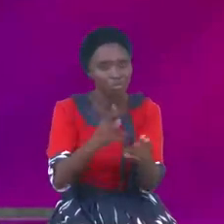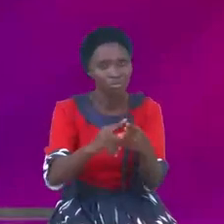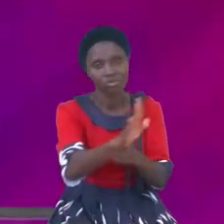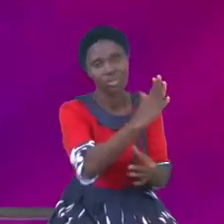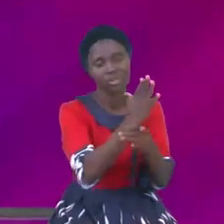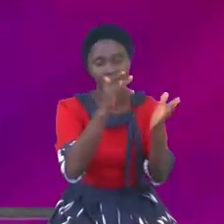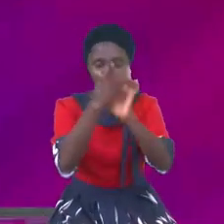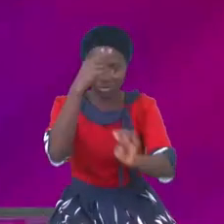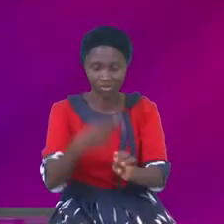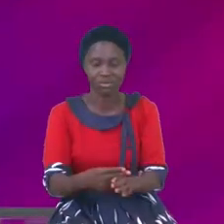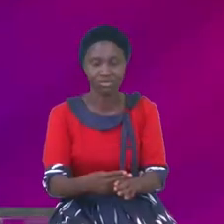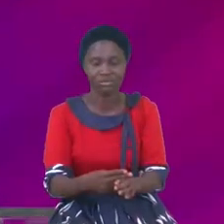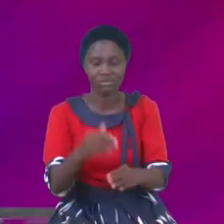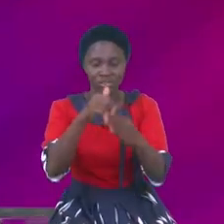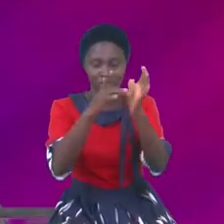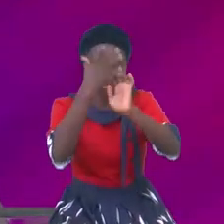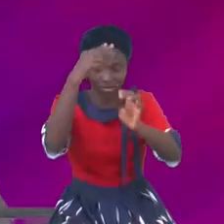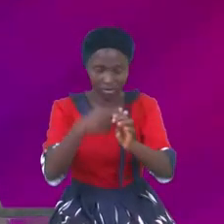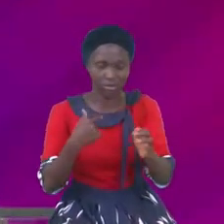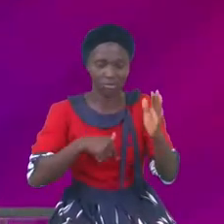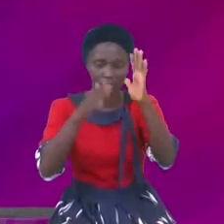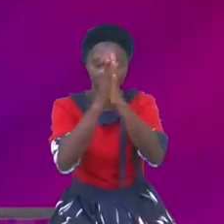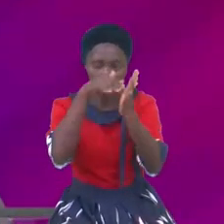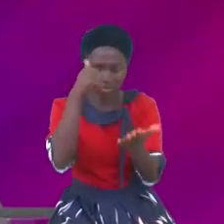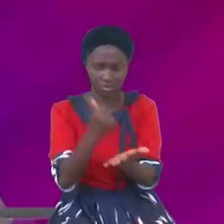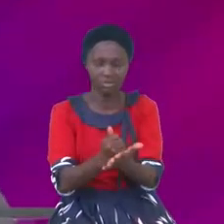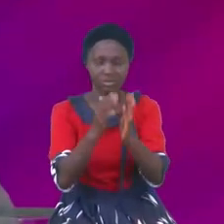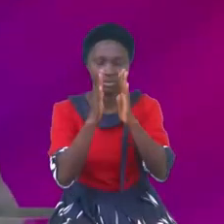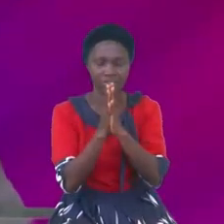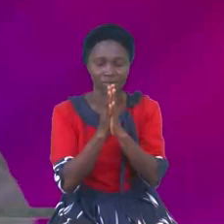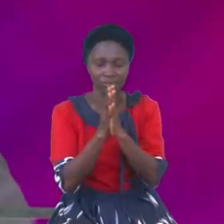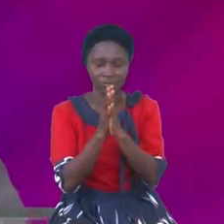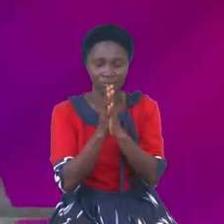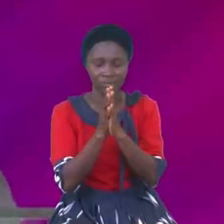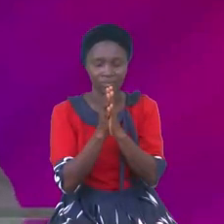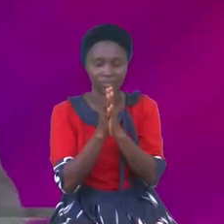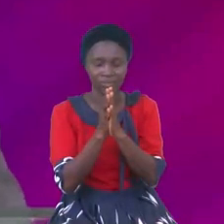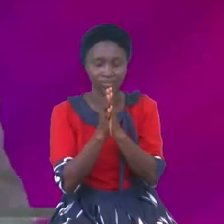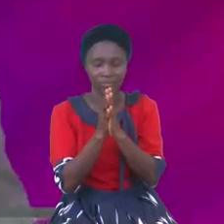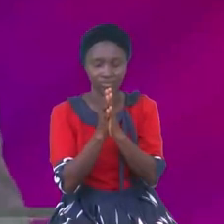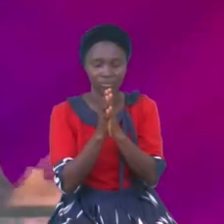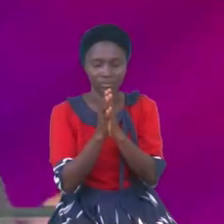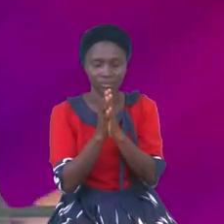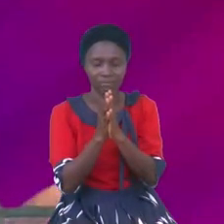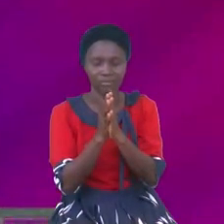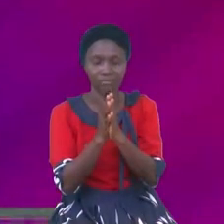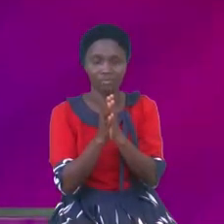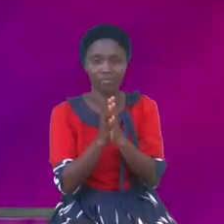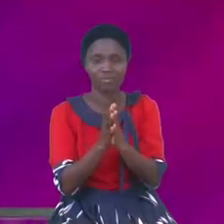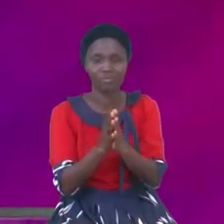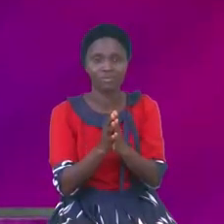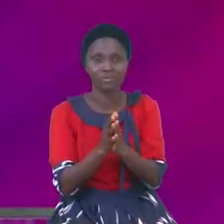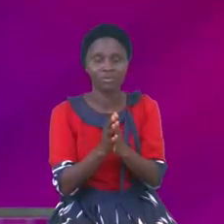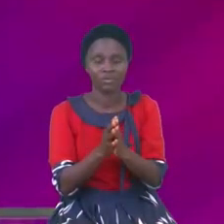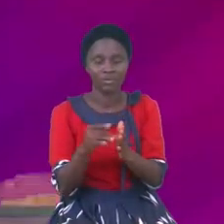prions un grand amen. Nous avons découvert que ces gens ont le zèle